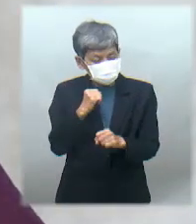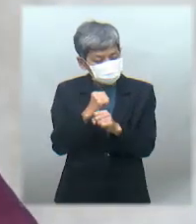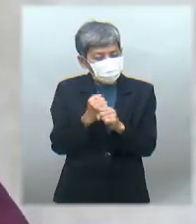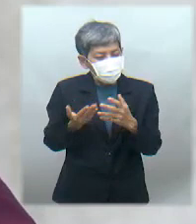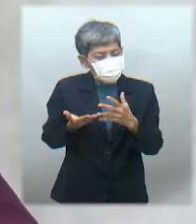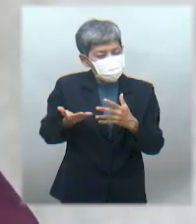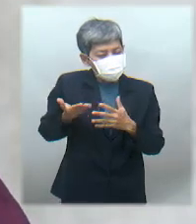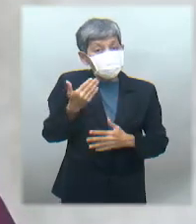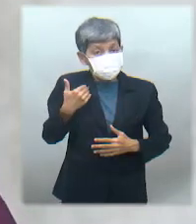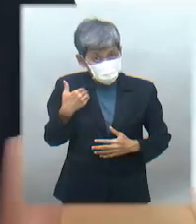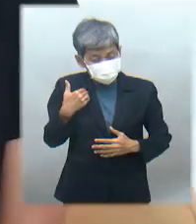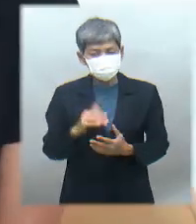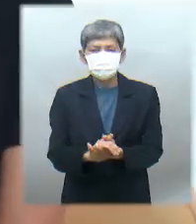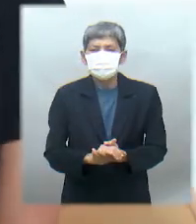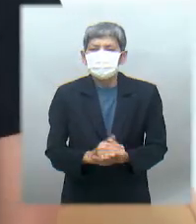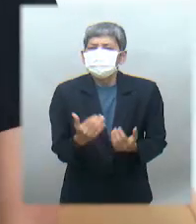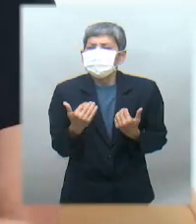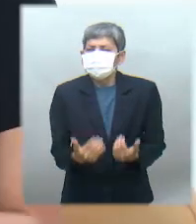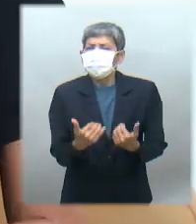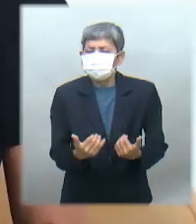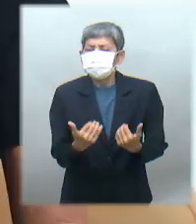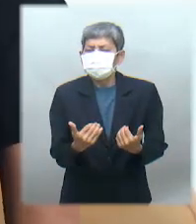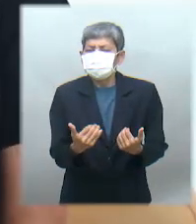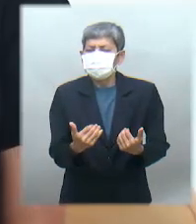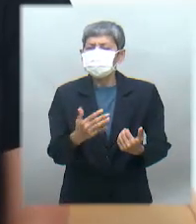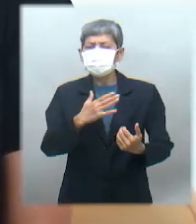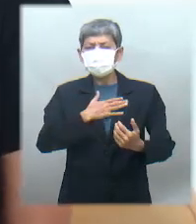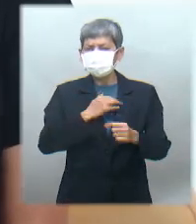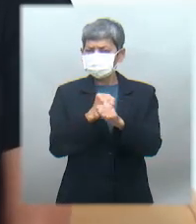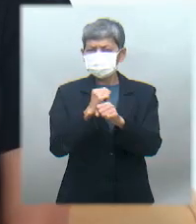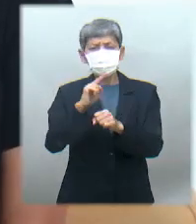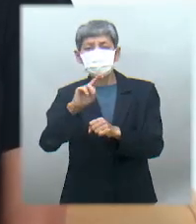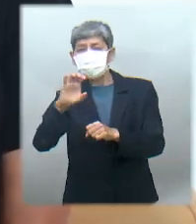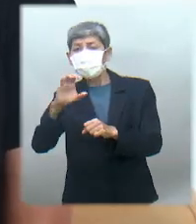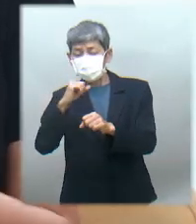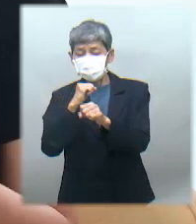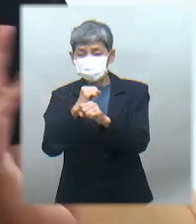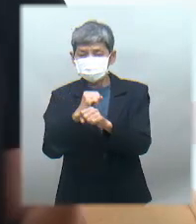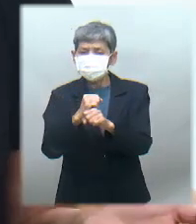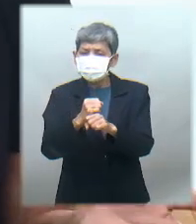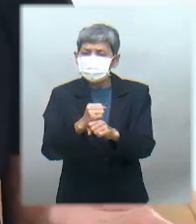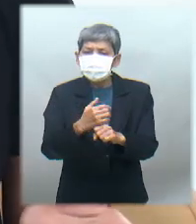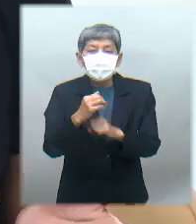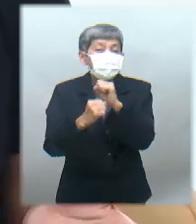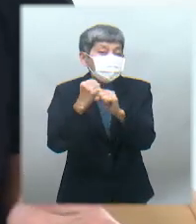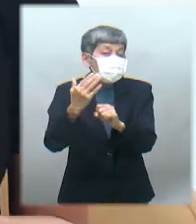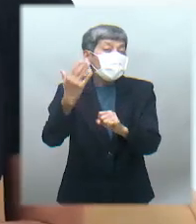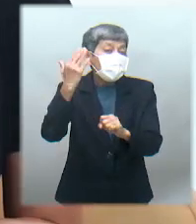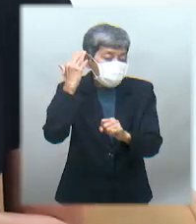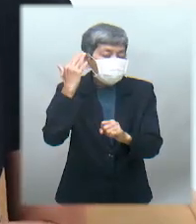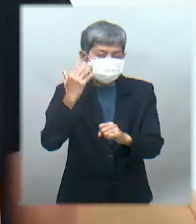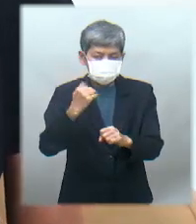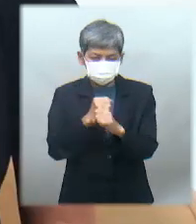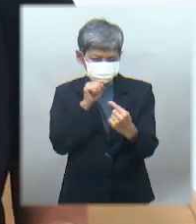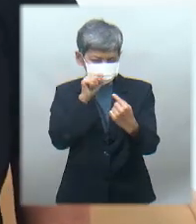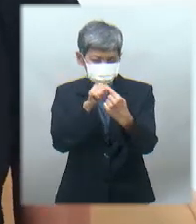อยู่เป็นอย่ไรบ้างไคะจรๆตอนนี้เหมอนกับว่าสิ่งทเวาแ่เราทำค่ะคือเหมือนเราปีที่แล้วก่ปีทแลว